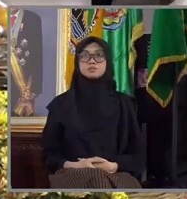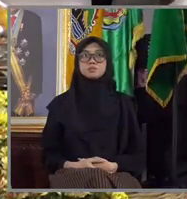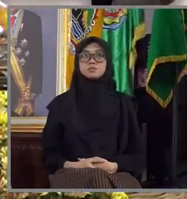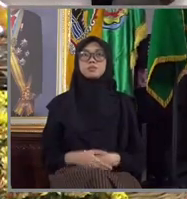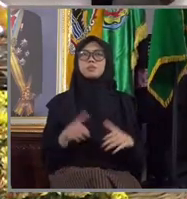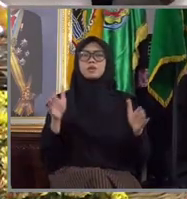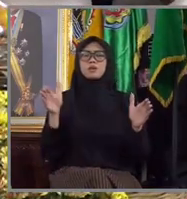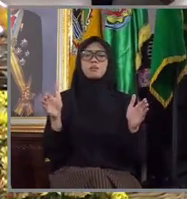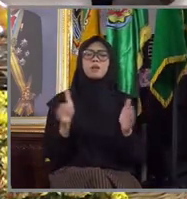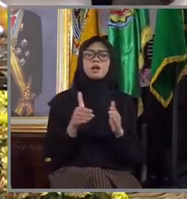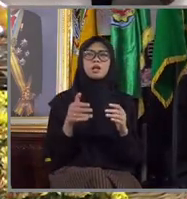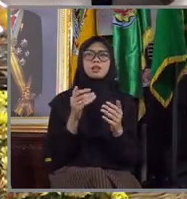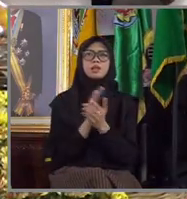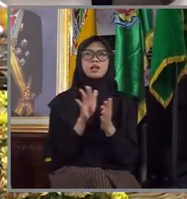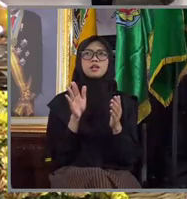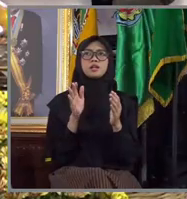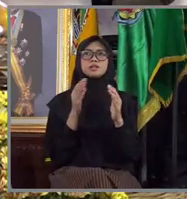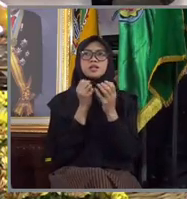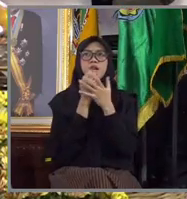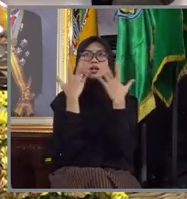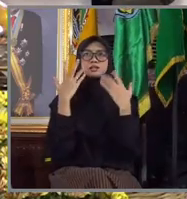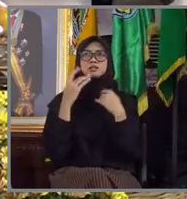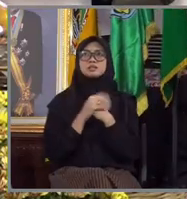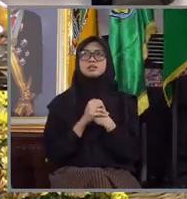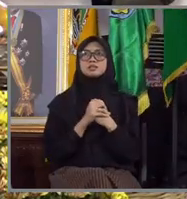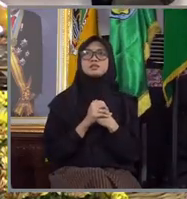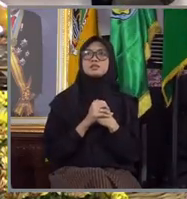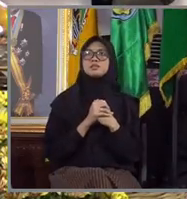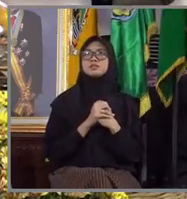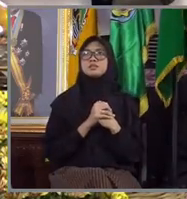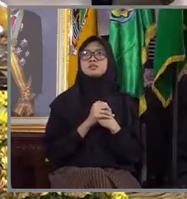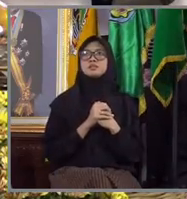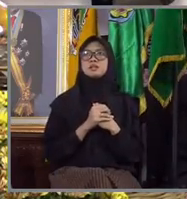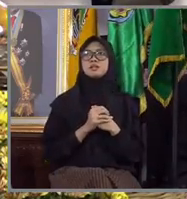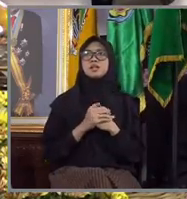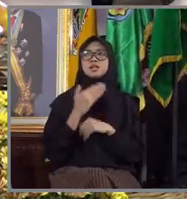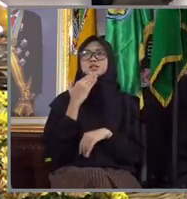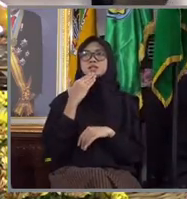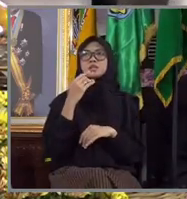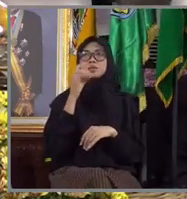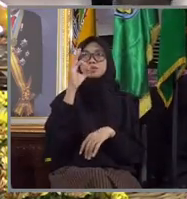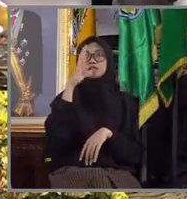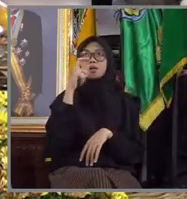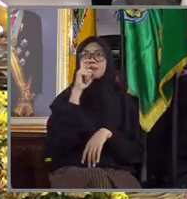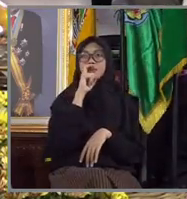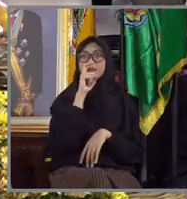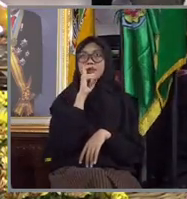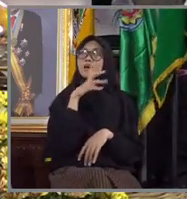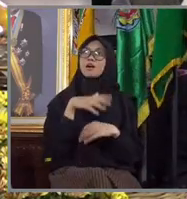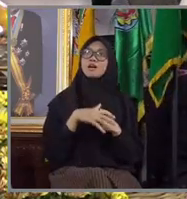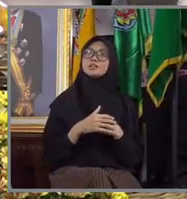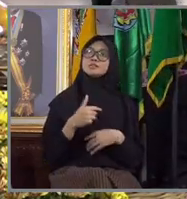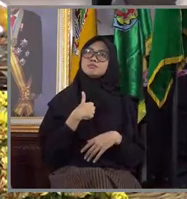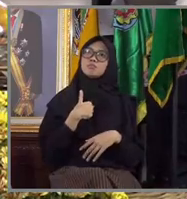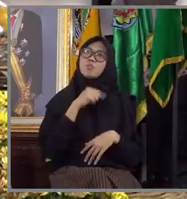Hai singkat padat jelas dia Mas ya ya Monggo Selamat siang Bapak